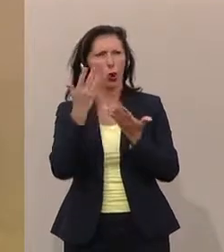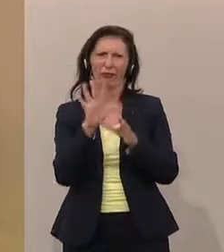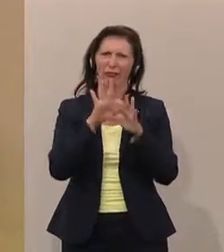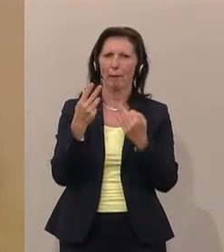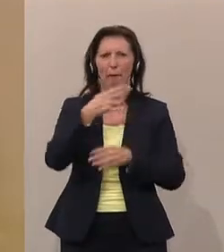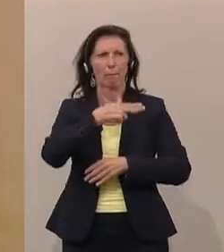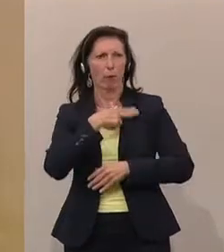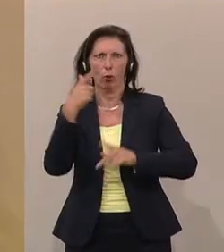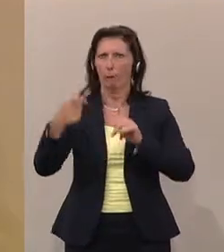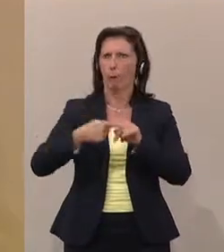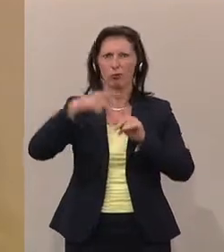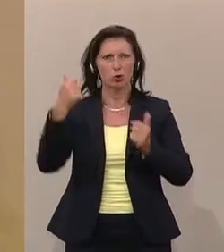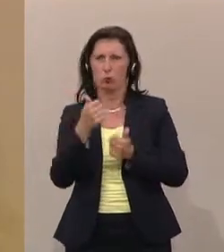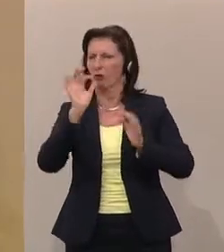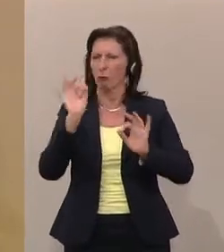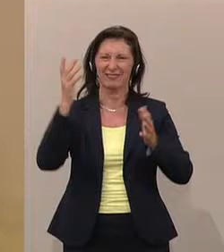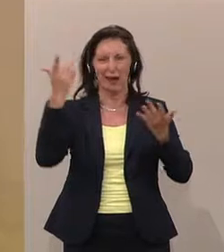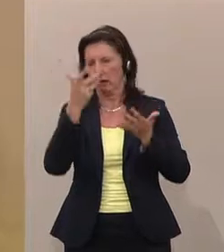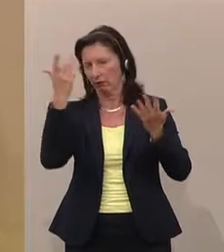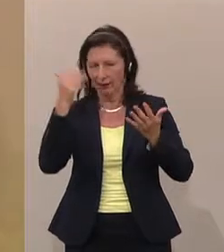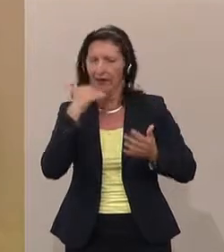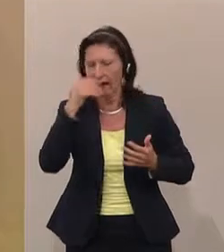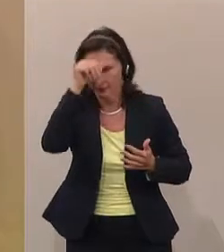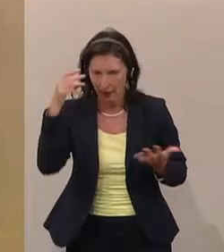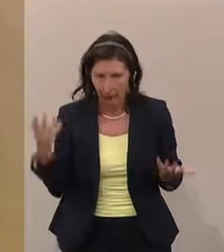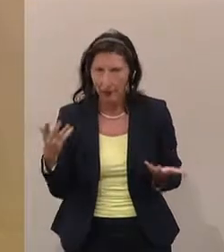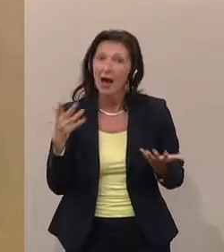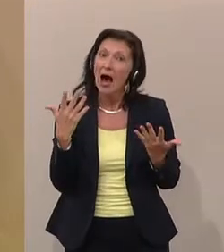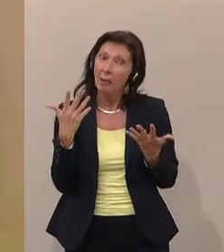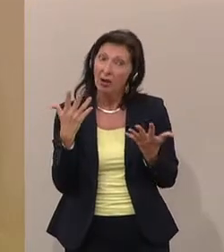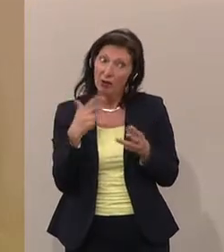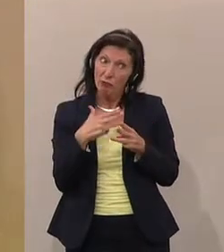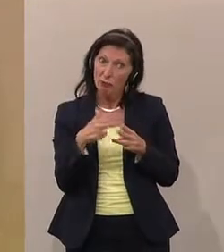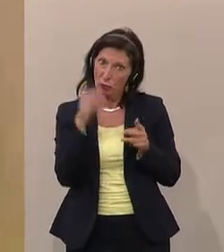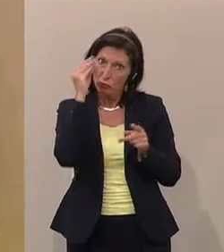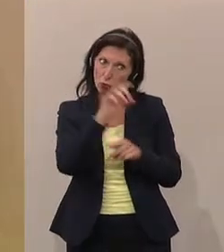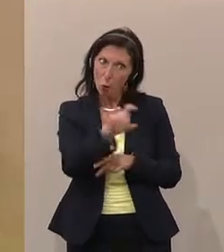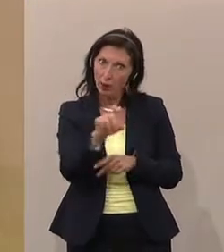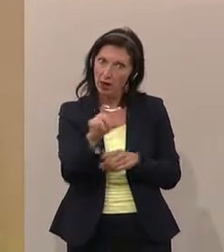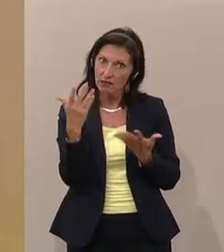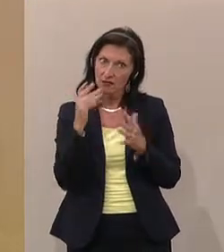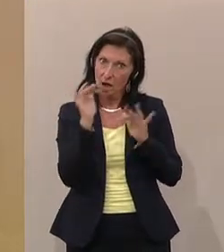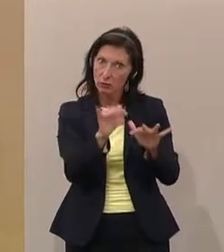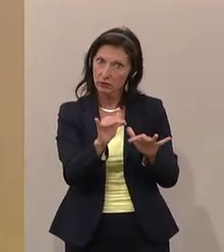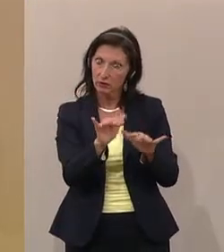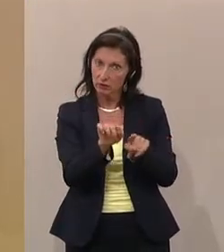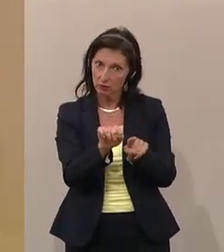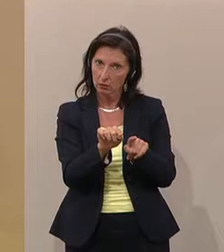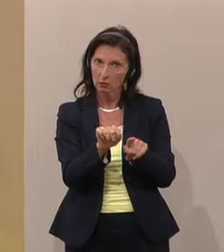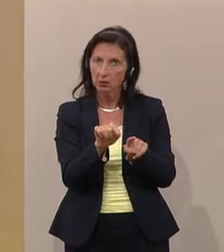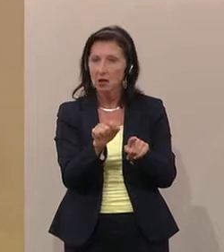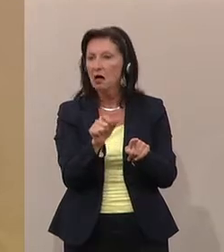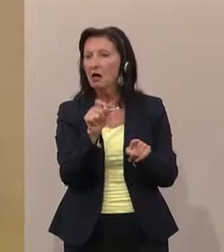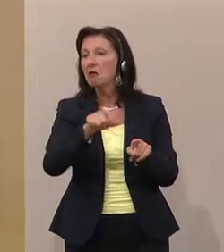was auch immer das heißen mag. Und was bedeutet das ganz konkret für diese Schulklasse? Es bedeutet, für die es kein